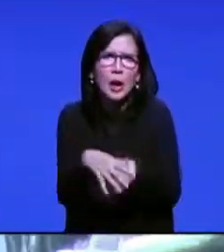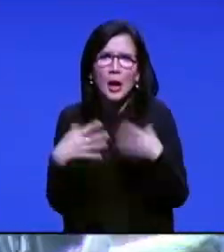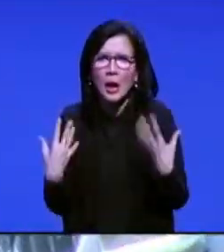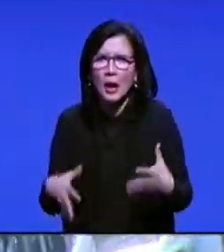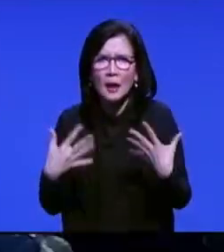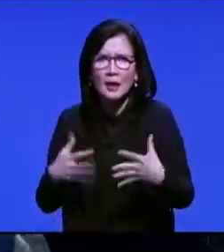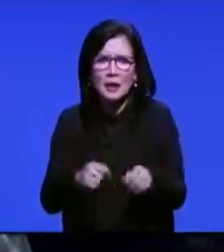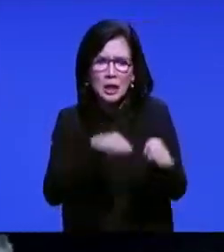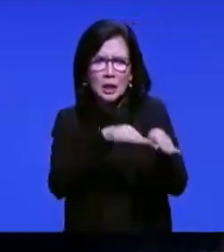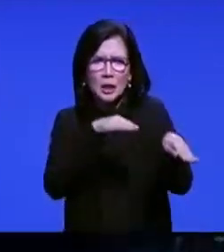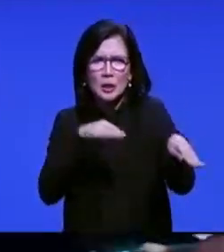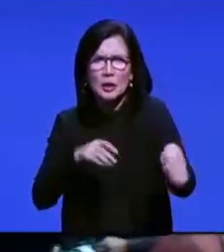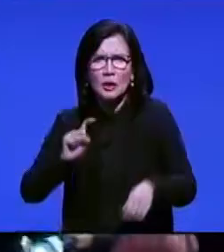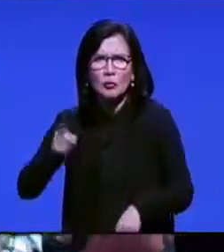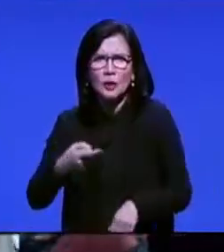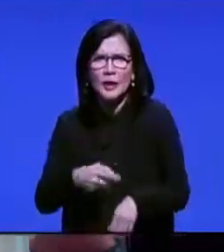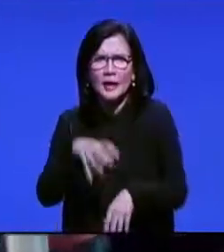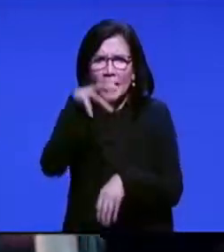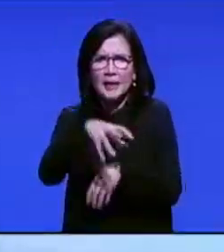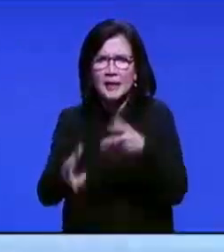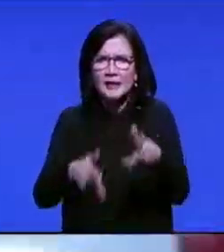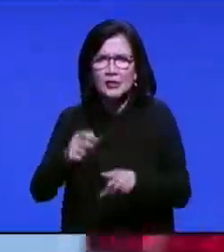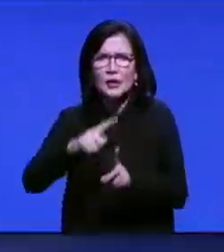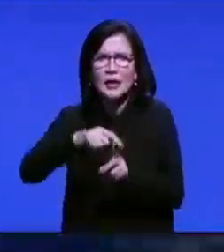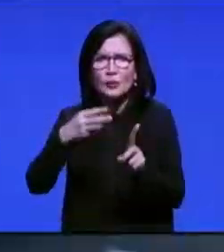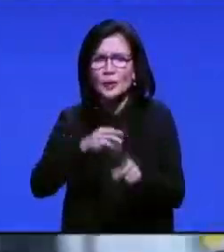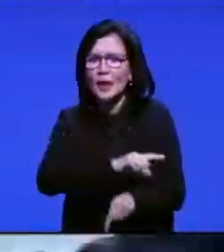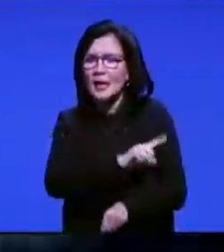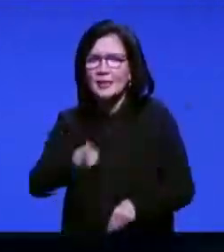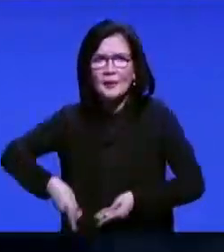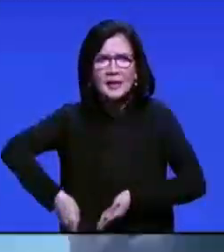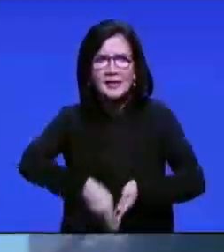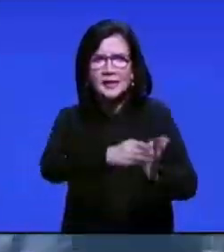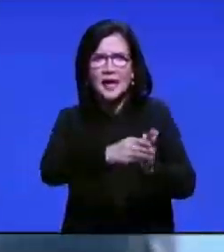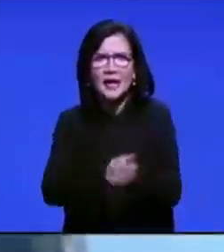sibuk. Kemacetan terjadi mulai dari stasiun Tanjung Barat hingga Jalan Raya Pasar Minggu.